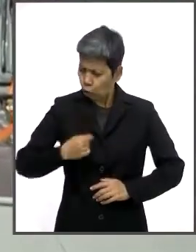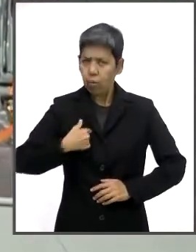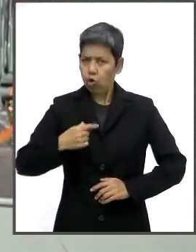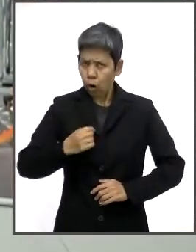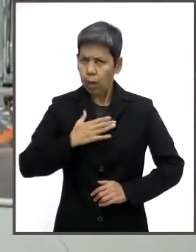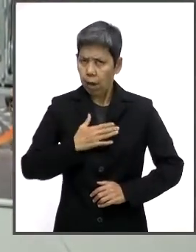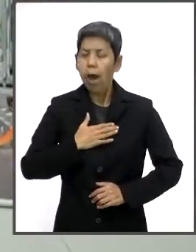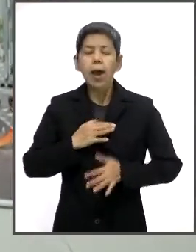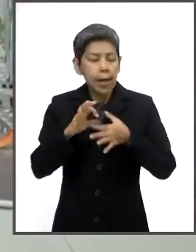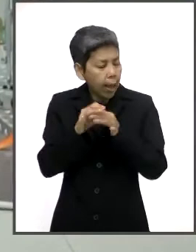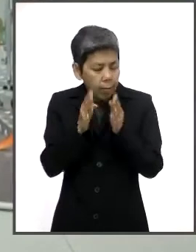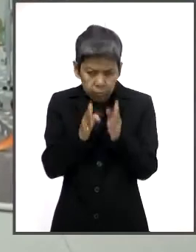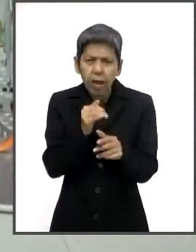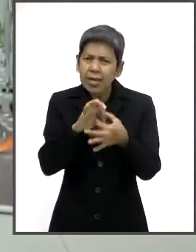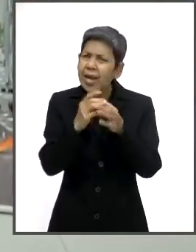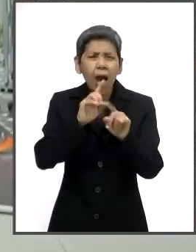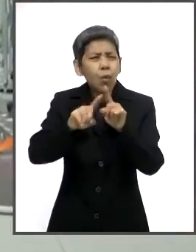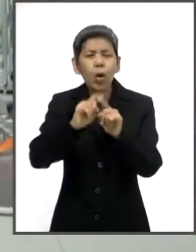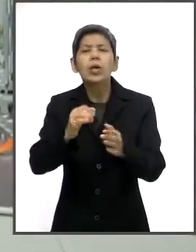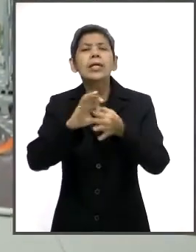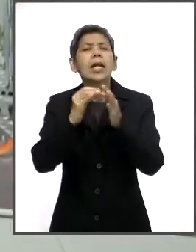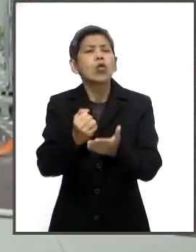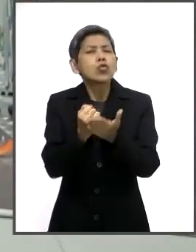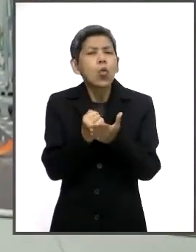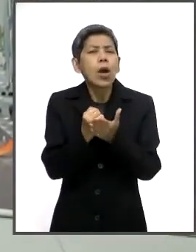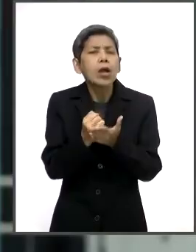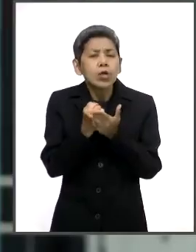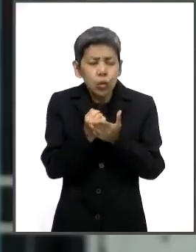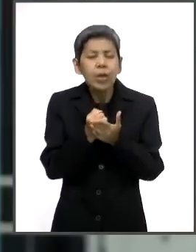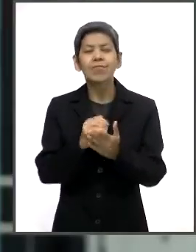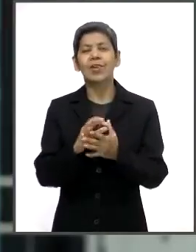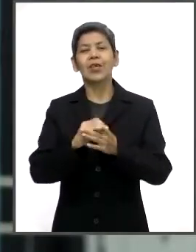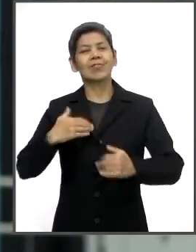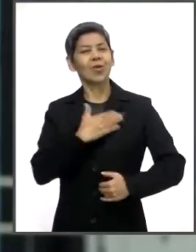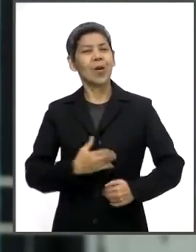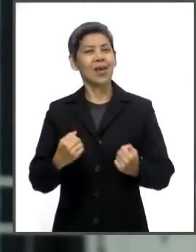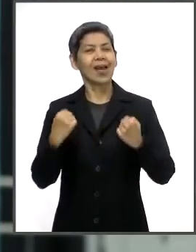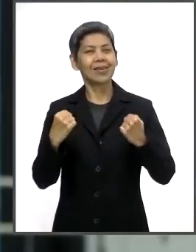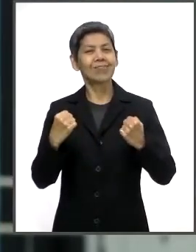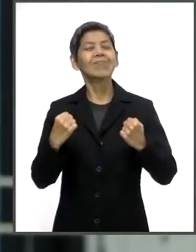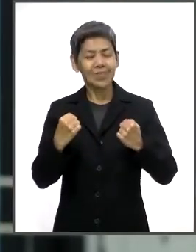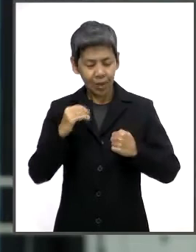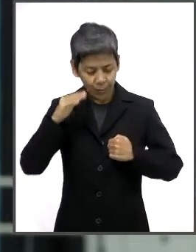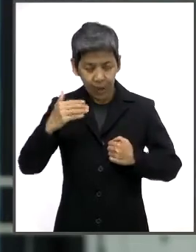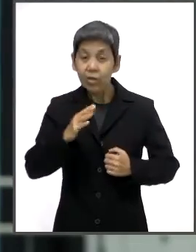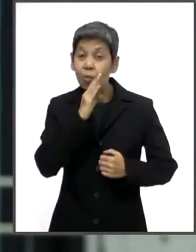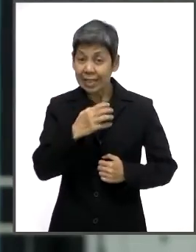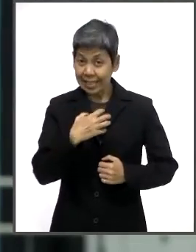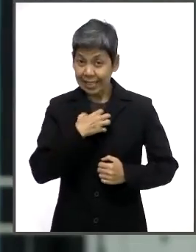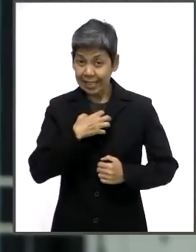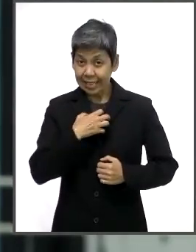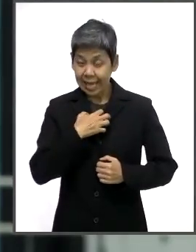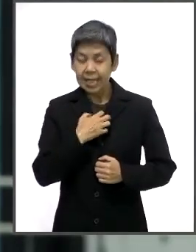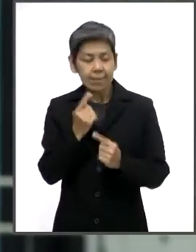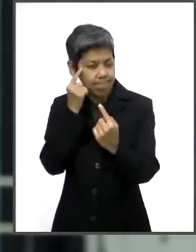ชอบอะไรอย่างเงี้ยก็สามารถเล่นกีฬาได้นะคะกีฬาจะเป็นจุดสำคัญขั้นแรกก็คือสุขภาพแข็งแรงนะคะหลังจากนั้นถ้าอยาก